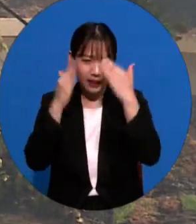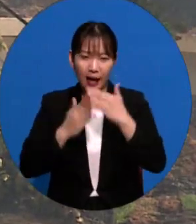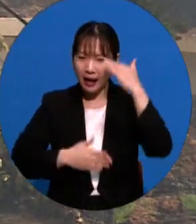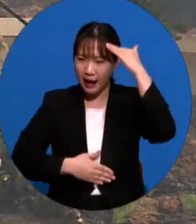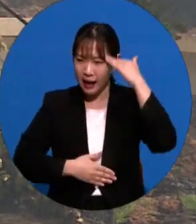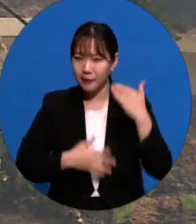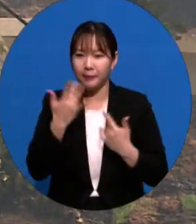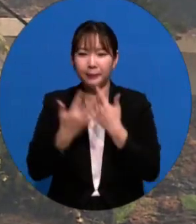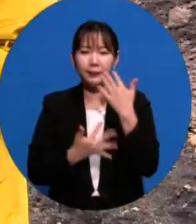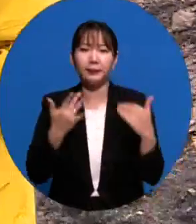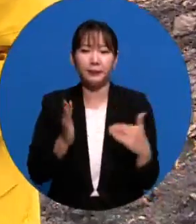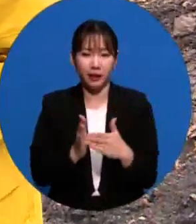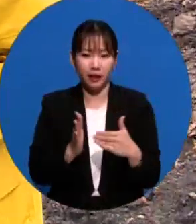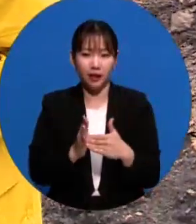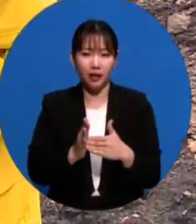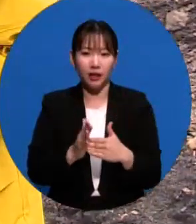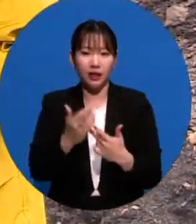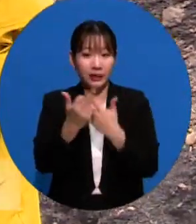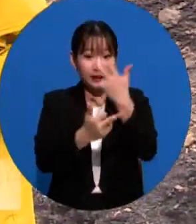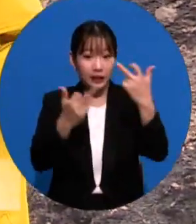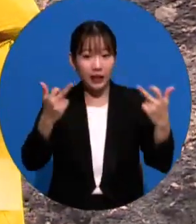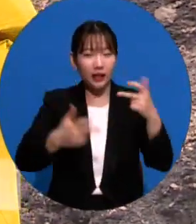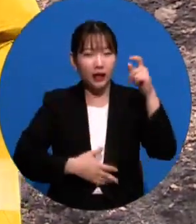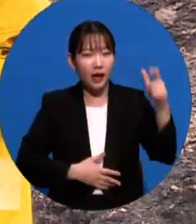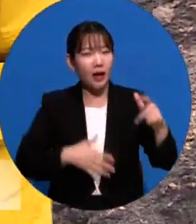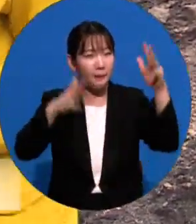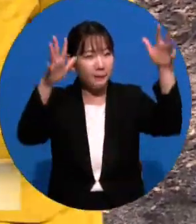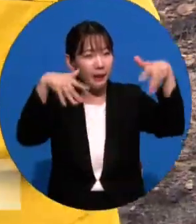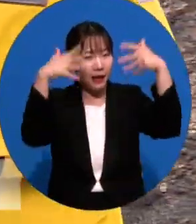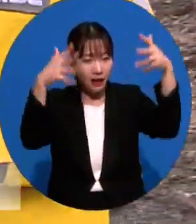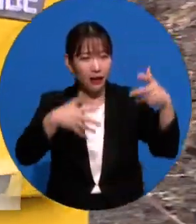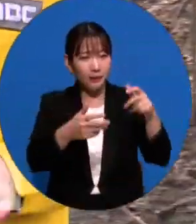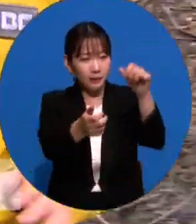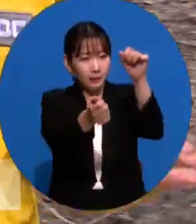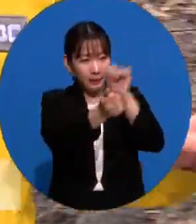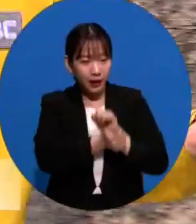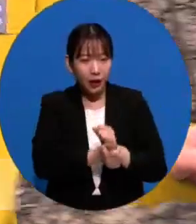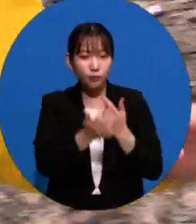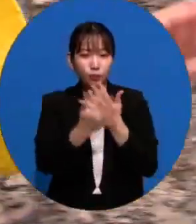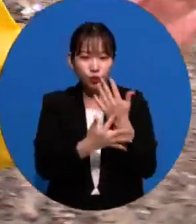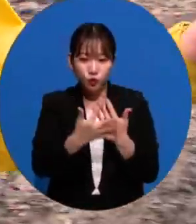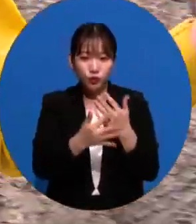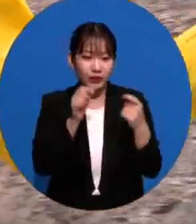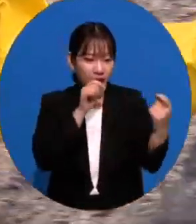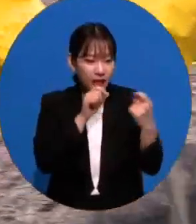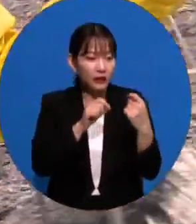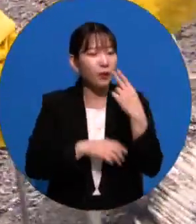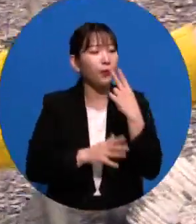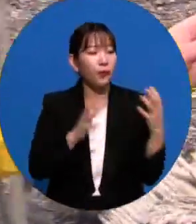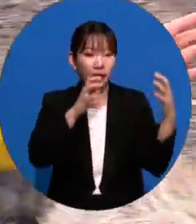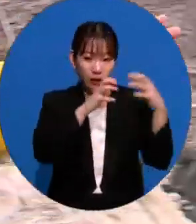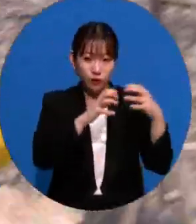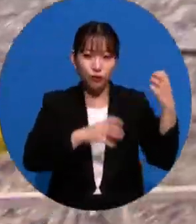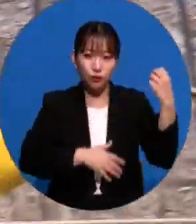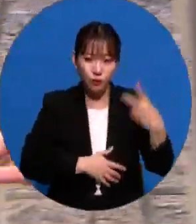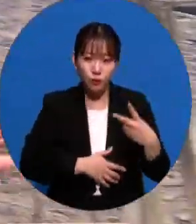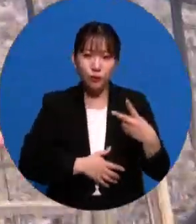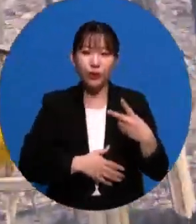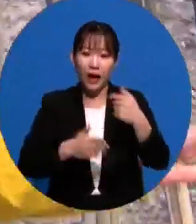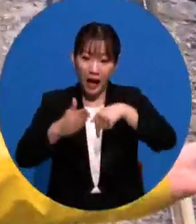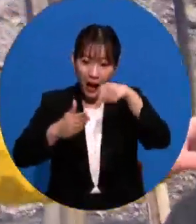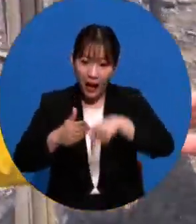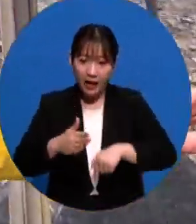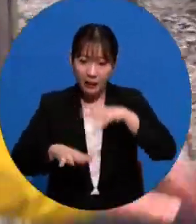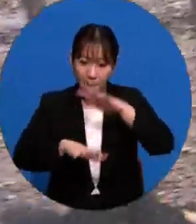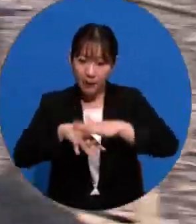새카맣게 그을렸습니다. 산에서 강한 바람을 타고 날라온 불씨가 인근에 있는 비닐하우스는 물론 내부에